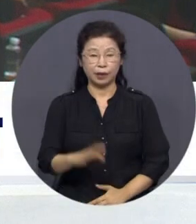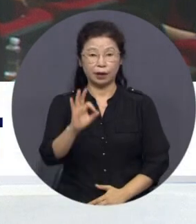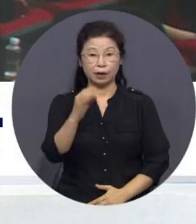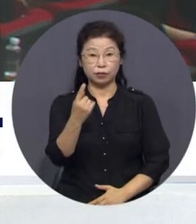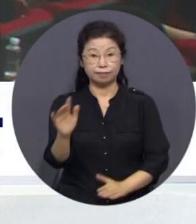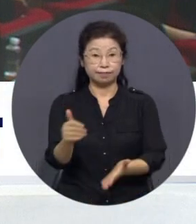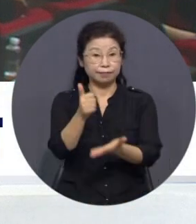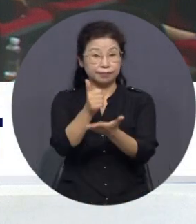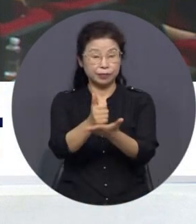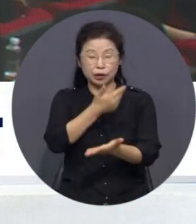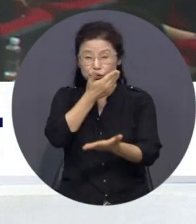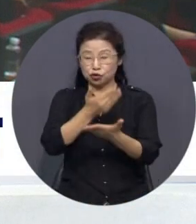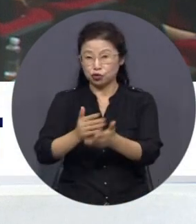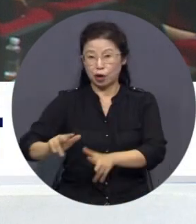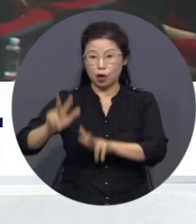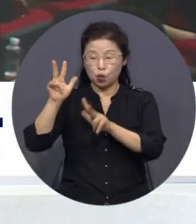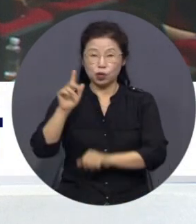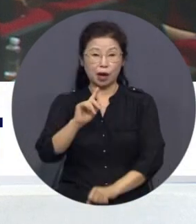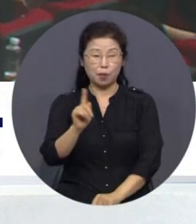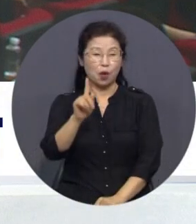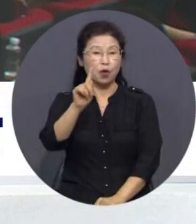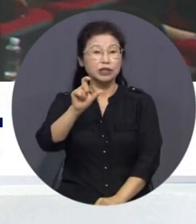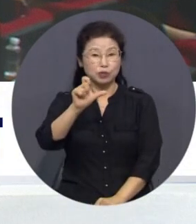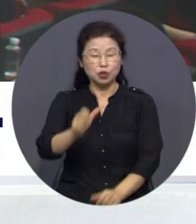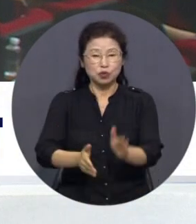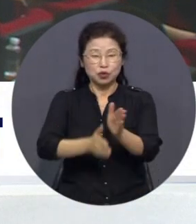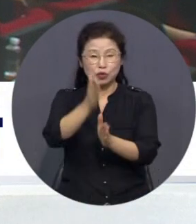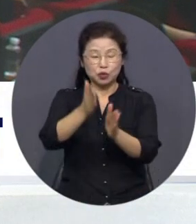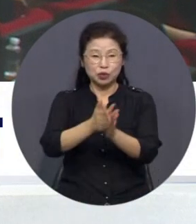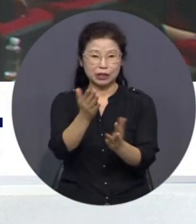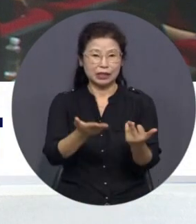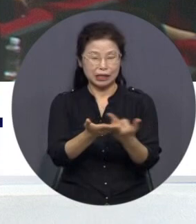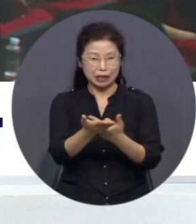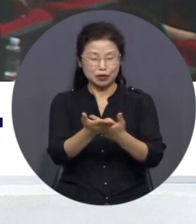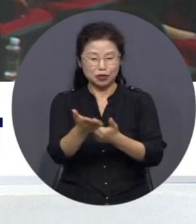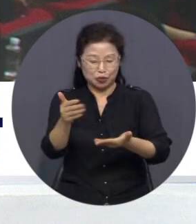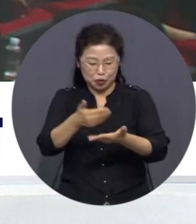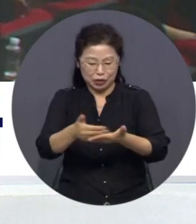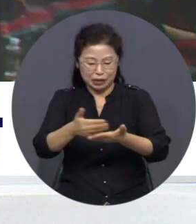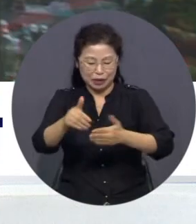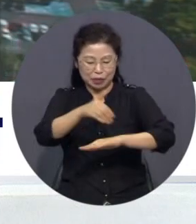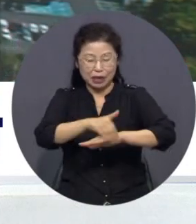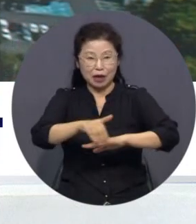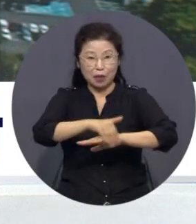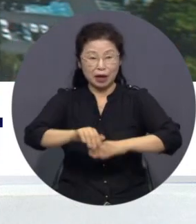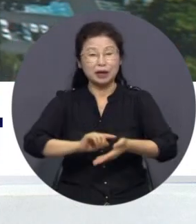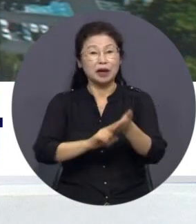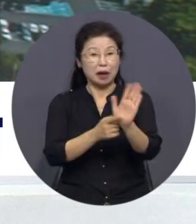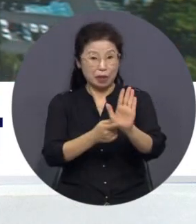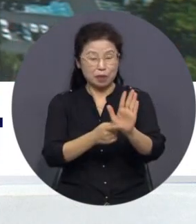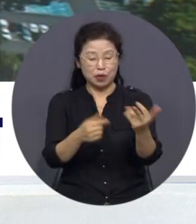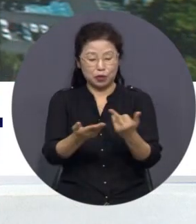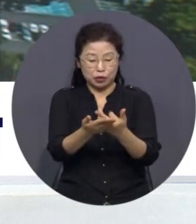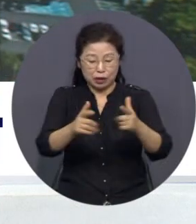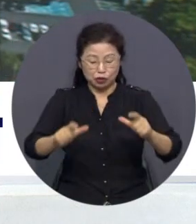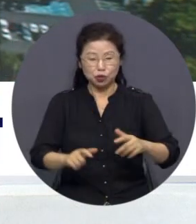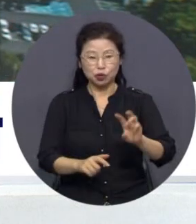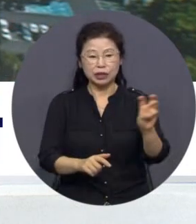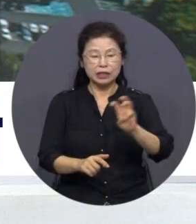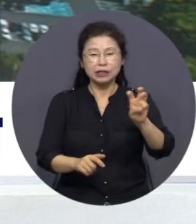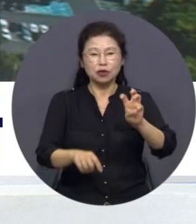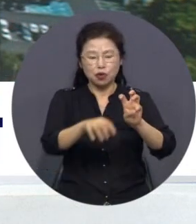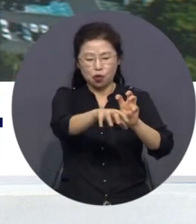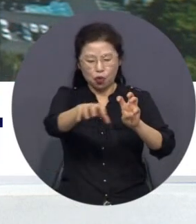오영훈 도지사의 핵심 공약인 15분 도시 제주에 밑그림이 나왔습니다. 제주도를 30개의